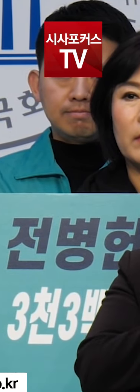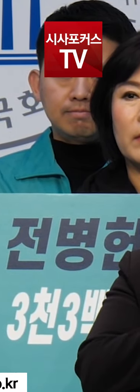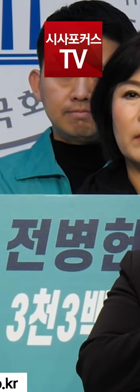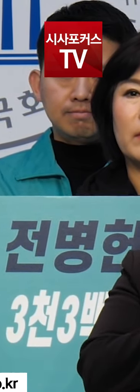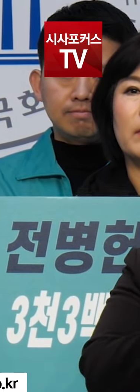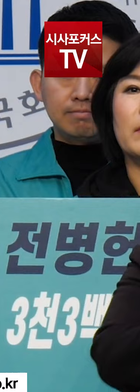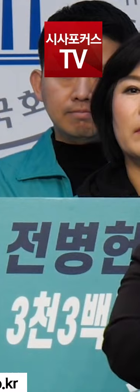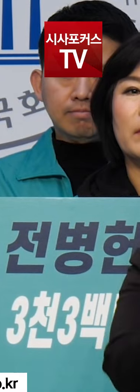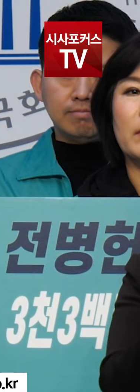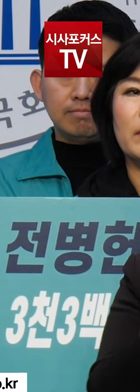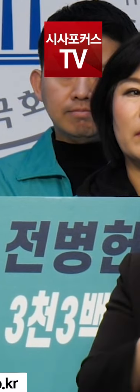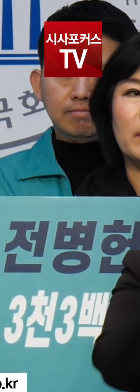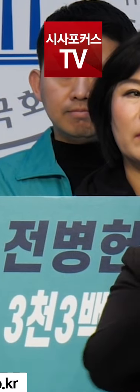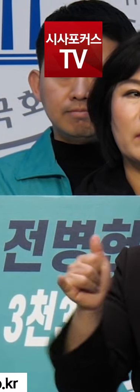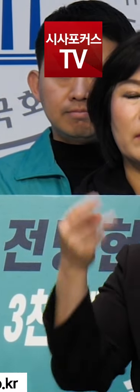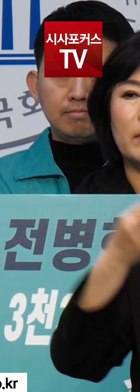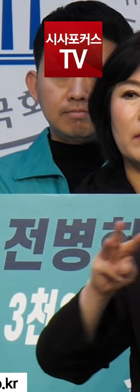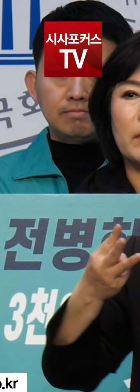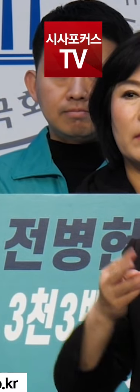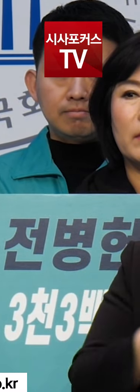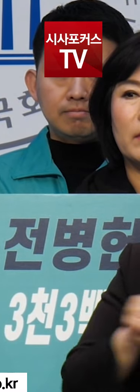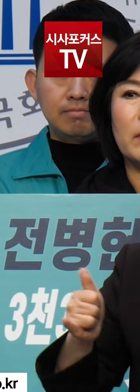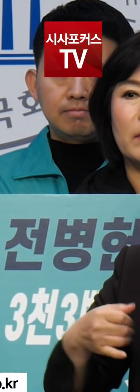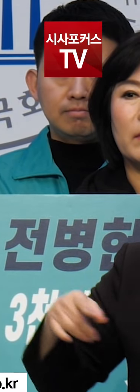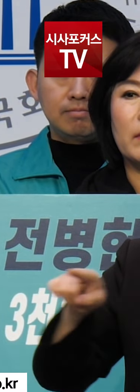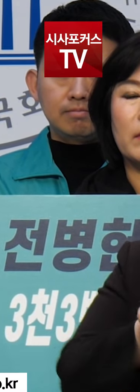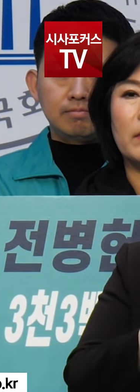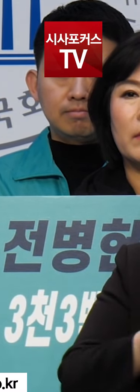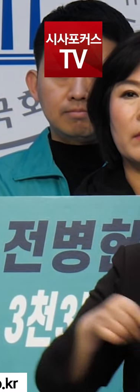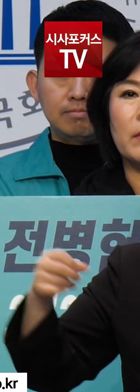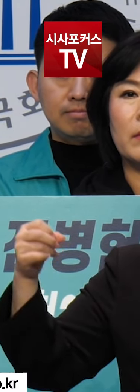동작구민 3,300분과 그리고